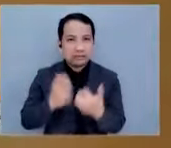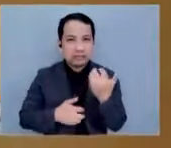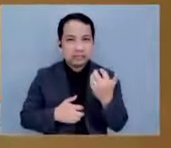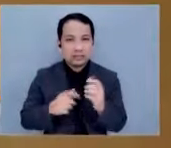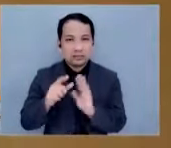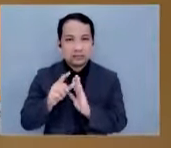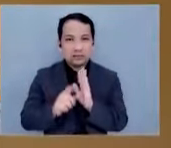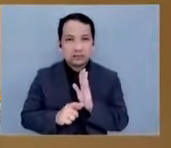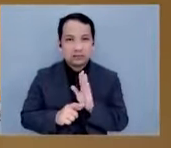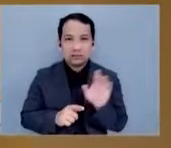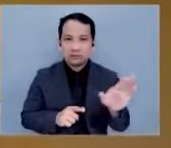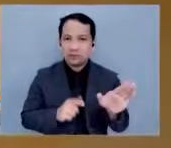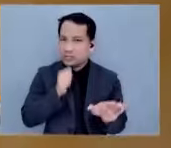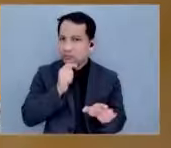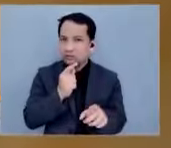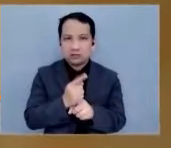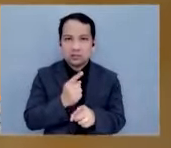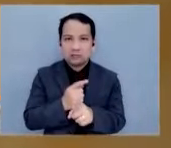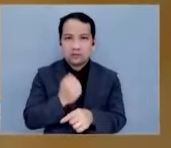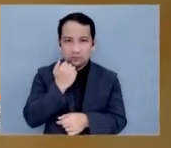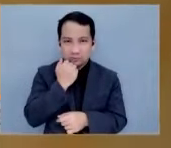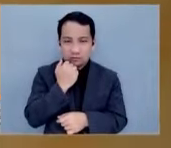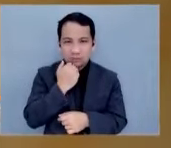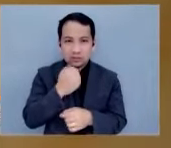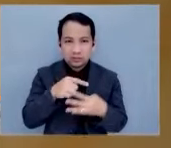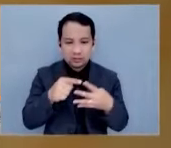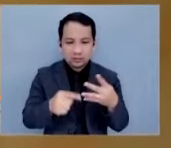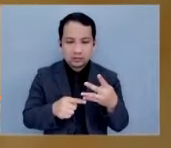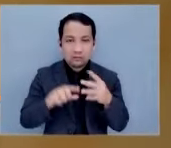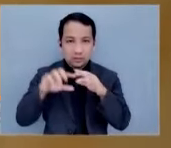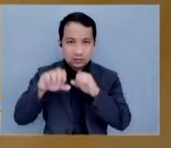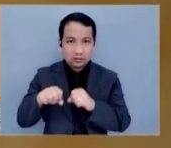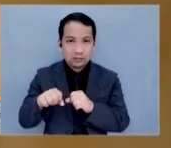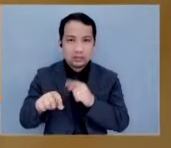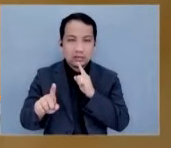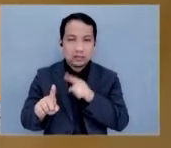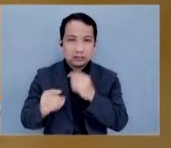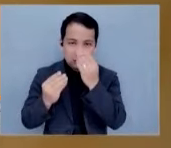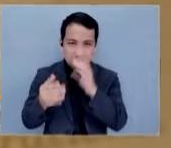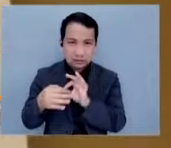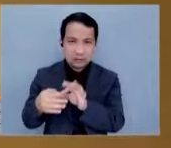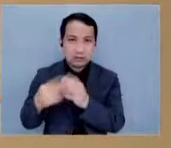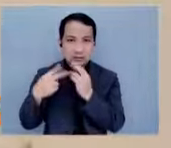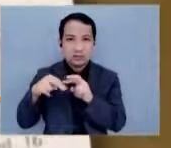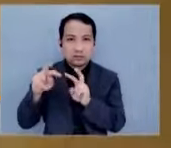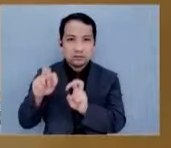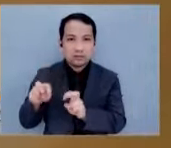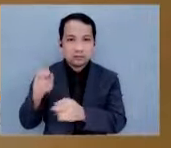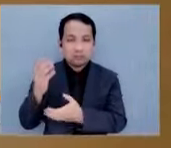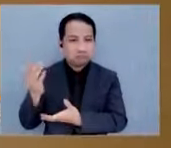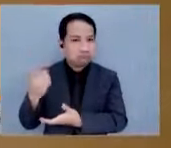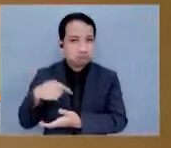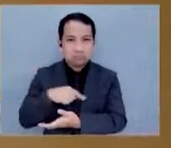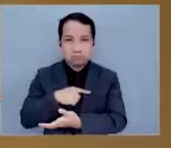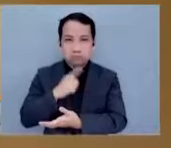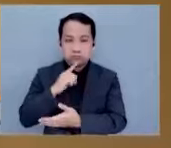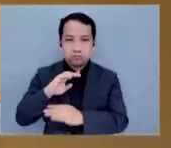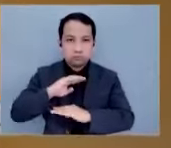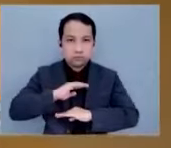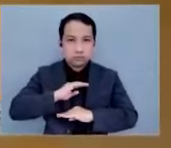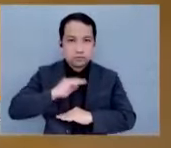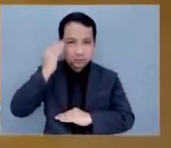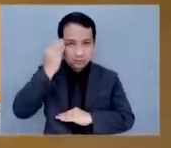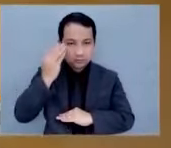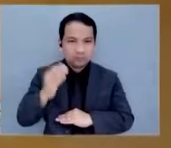na makatuwiran ang pag-aresto sa apat nang dahil lang itinuro sila ng mga testigo sa presinto. Wala rin daw sapat na basihan ang katanawan